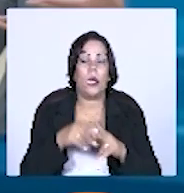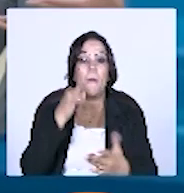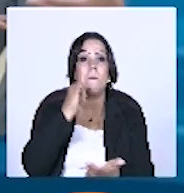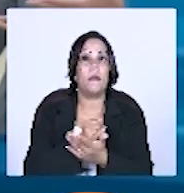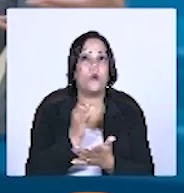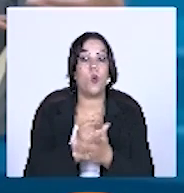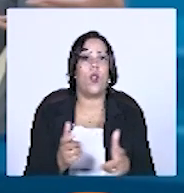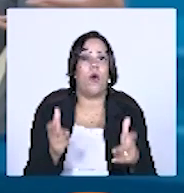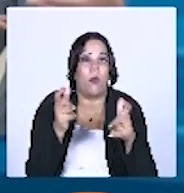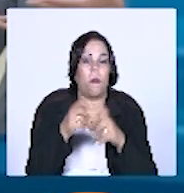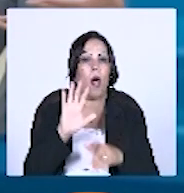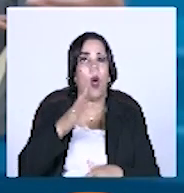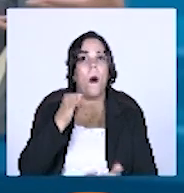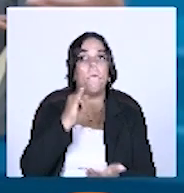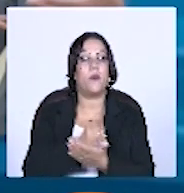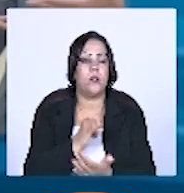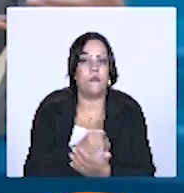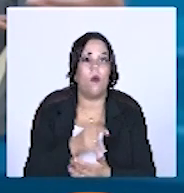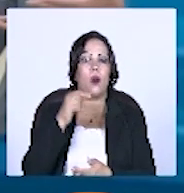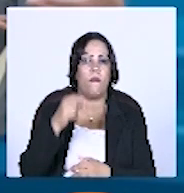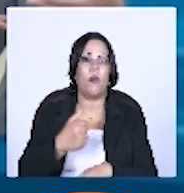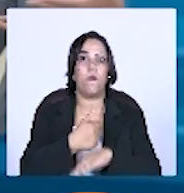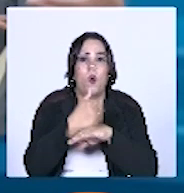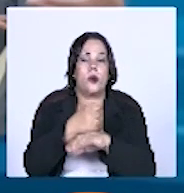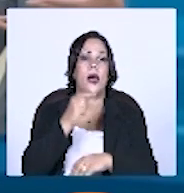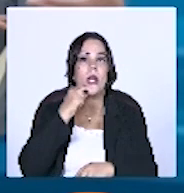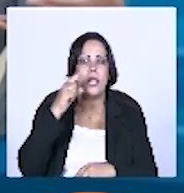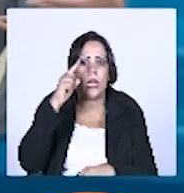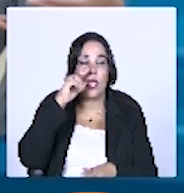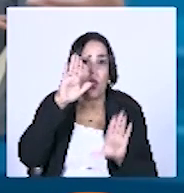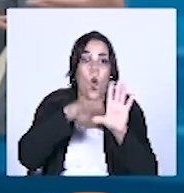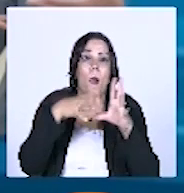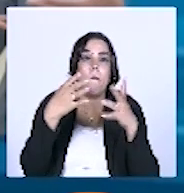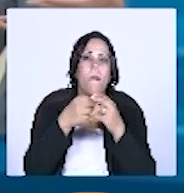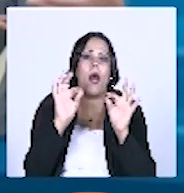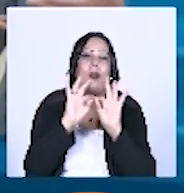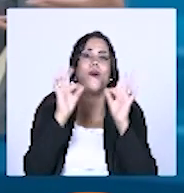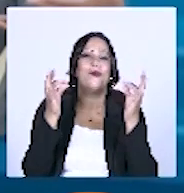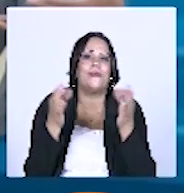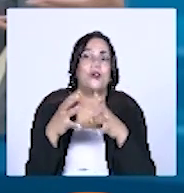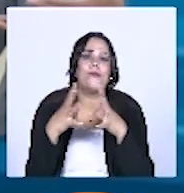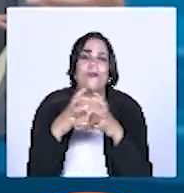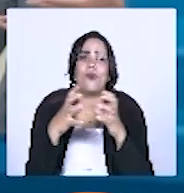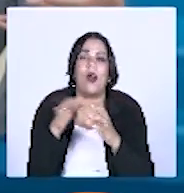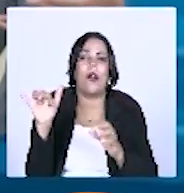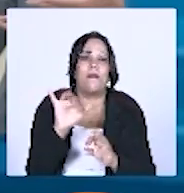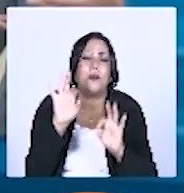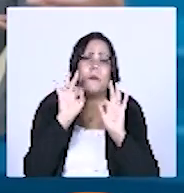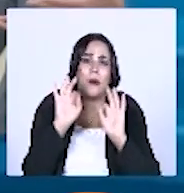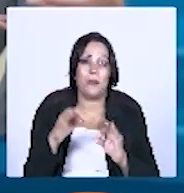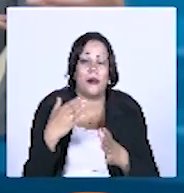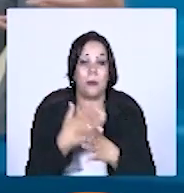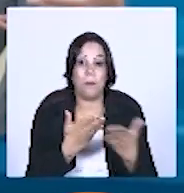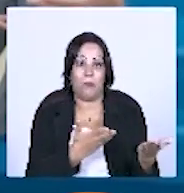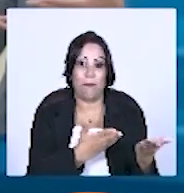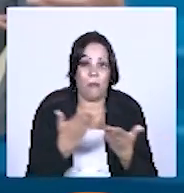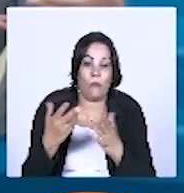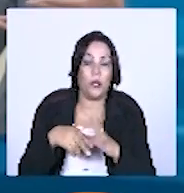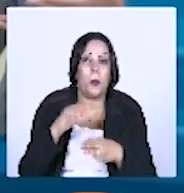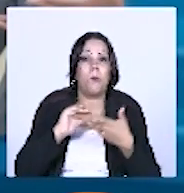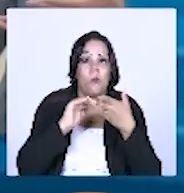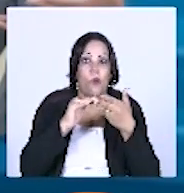اجتماعي او مسؤول من مؤسسه دينيه يروح يقعد مع الاسره يشرح لها ده بيبقى شيء مهم جدا وبيساعد في